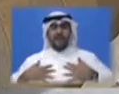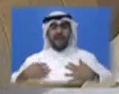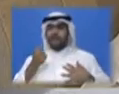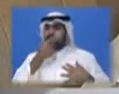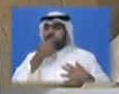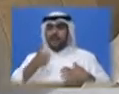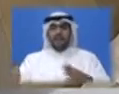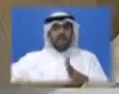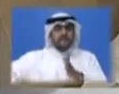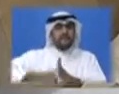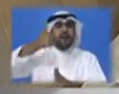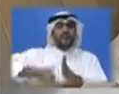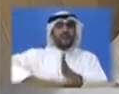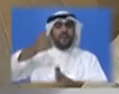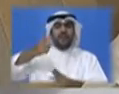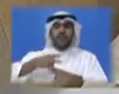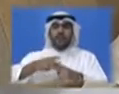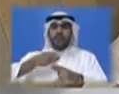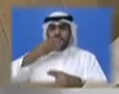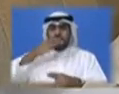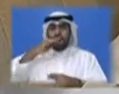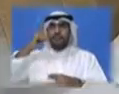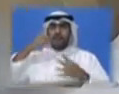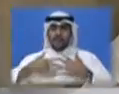وثقتهم. اليوم الكويت